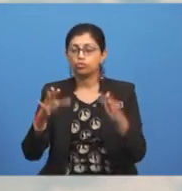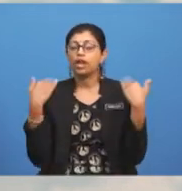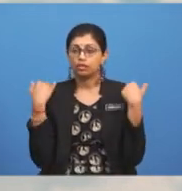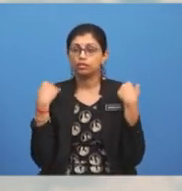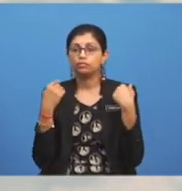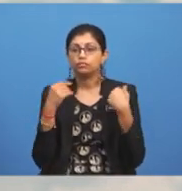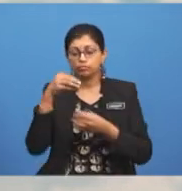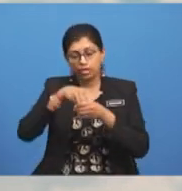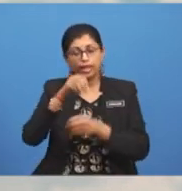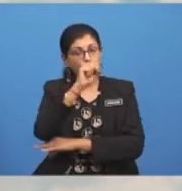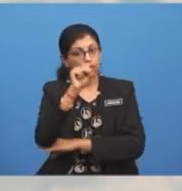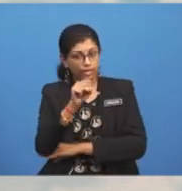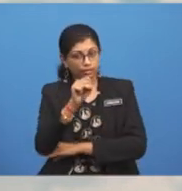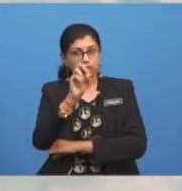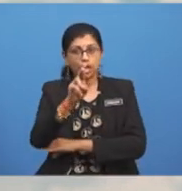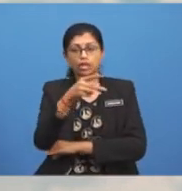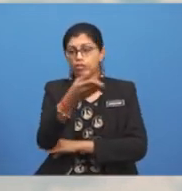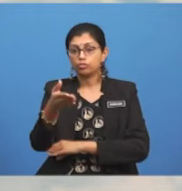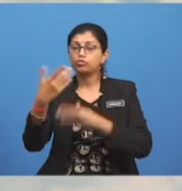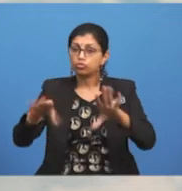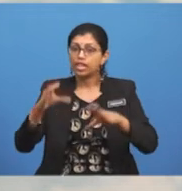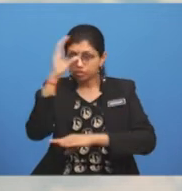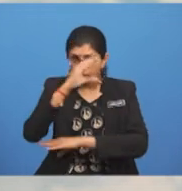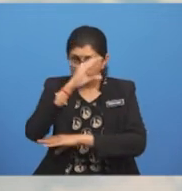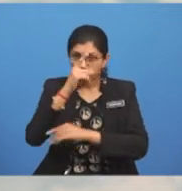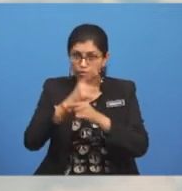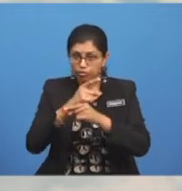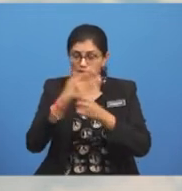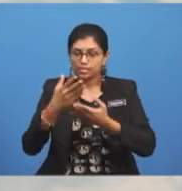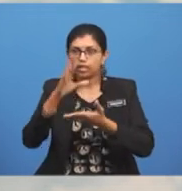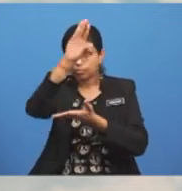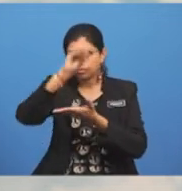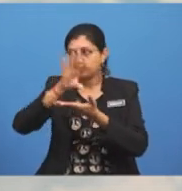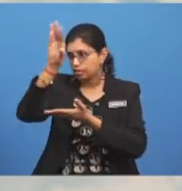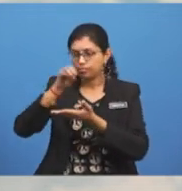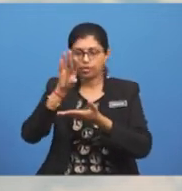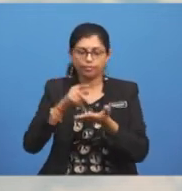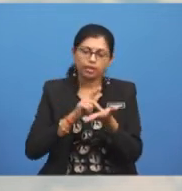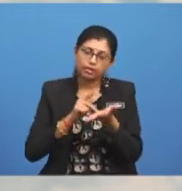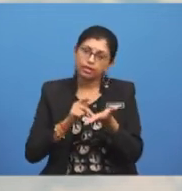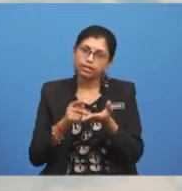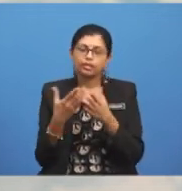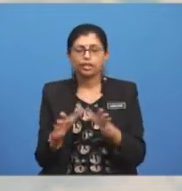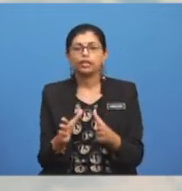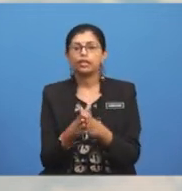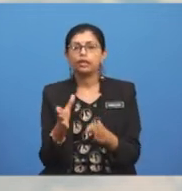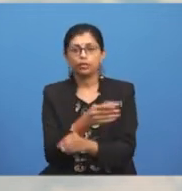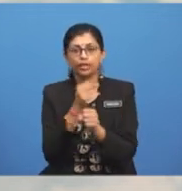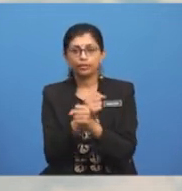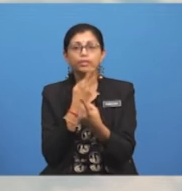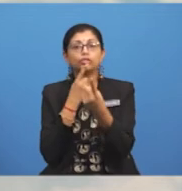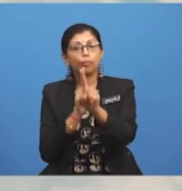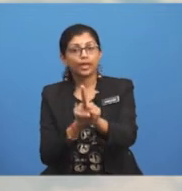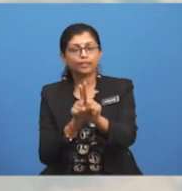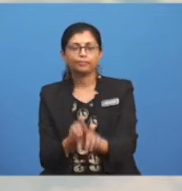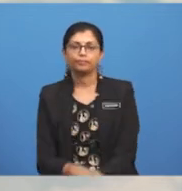R adalah jarak satelit dari pusat bumi. Setelah murid masukkan nilai dalam persamaan